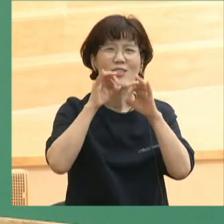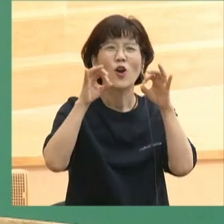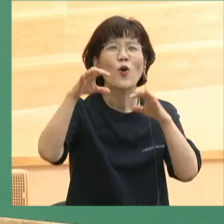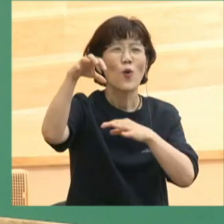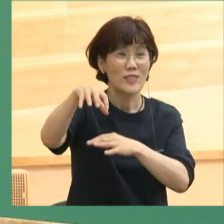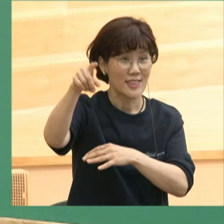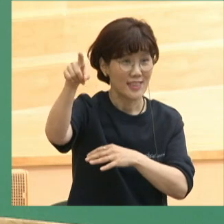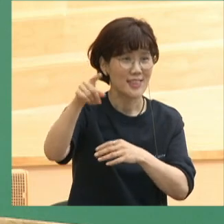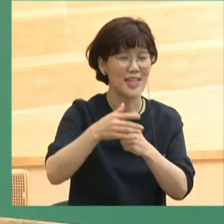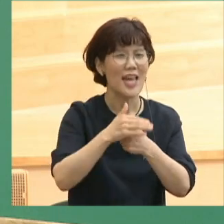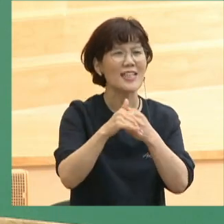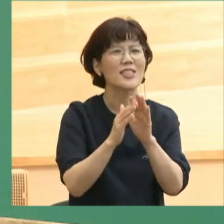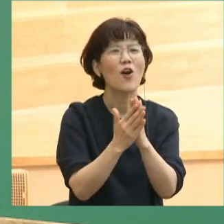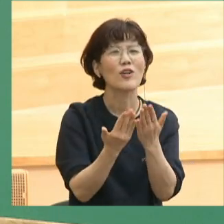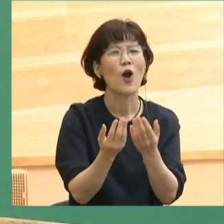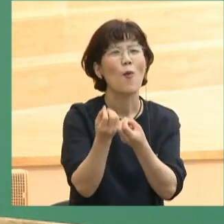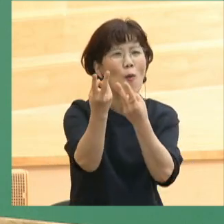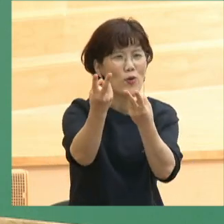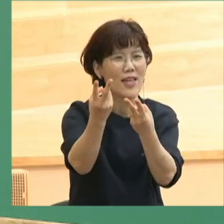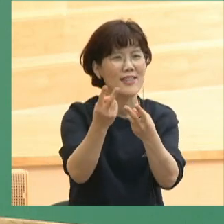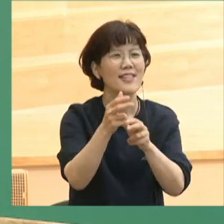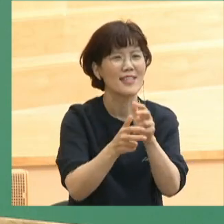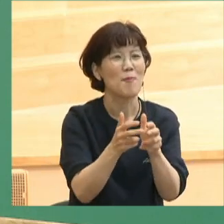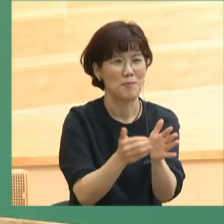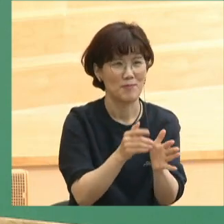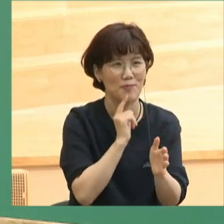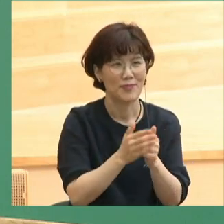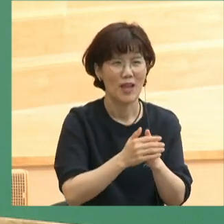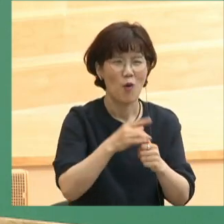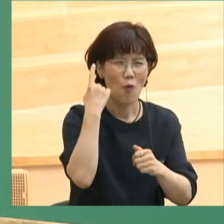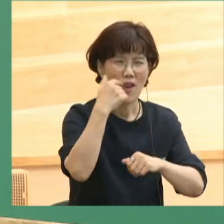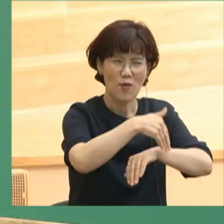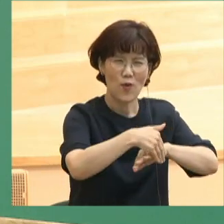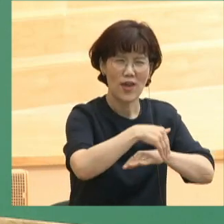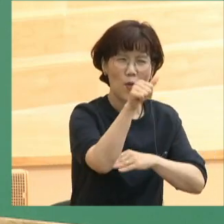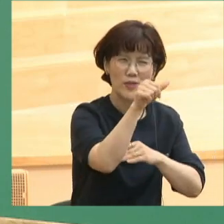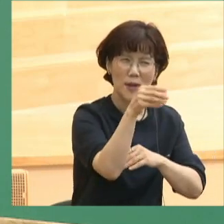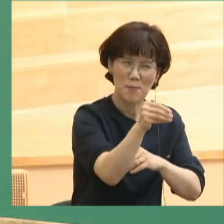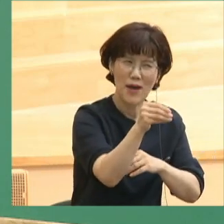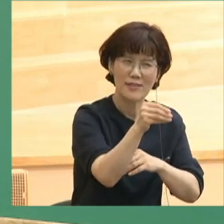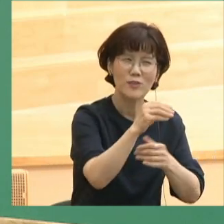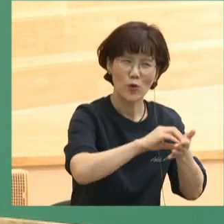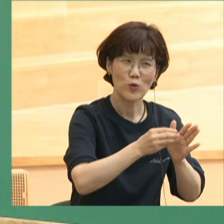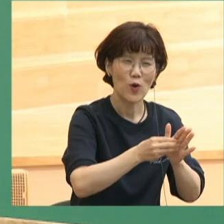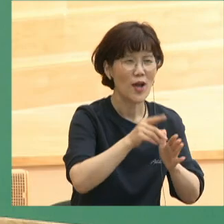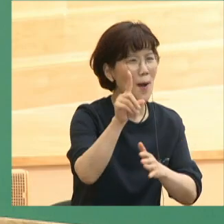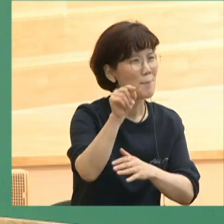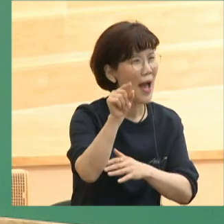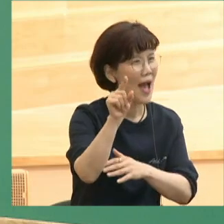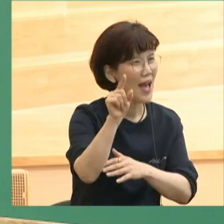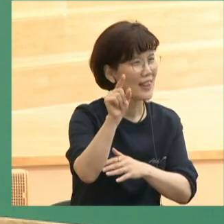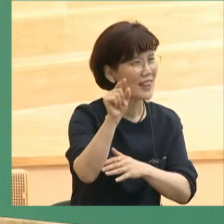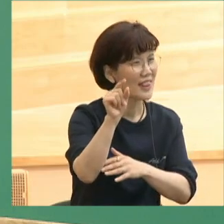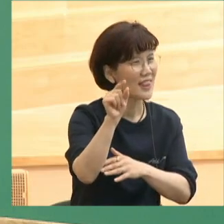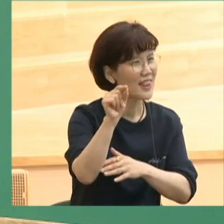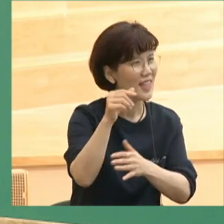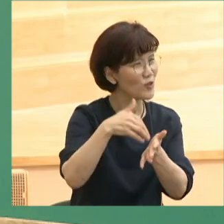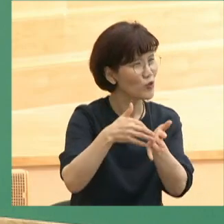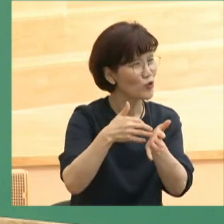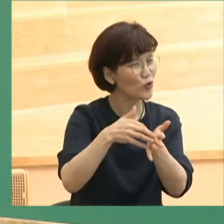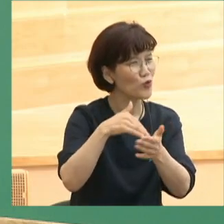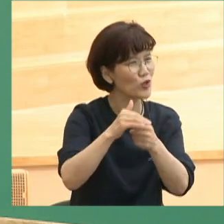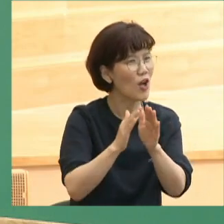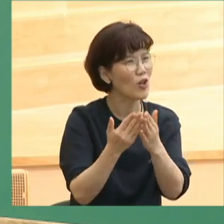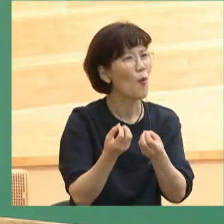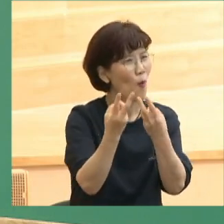선교지에 성경 보내기 사역을 했죠. 당초 예상은 5천만 원 정도 상당의 한 1만 권의 성경을 보낸다고 마음을 먹었는데 우리